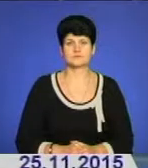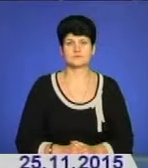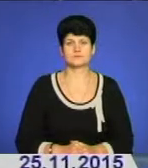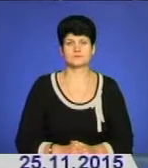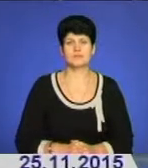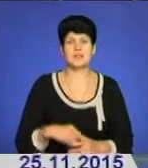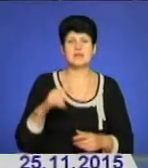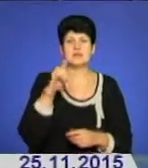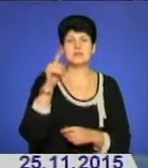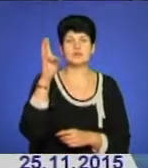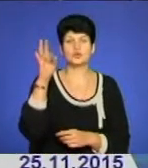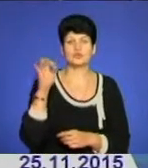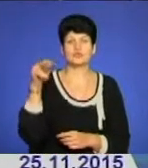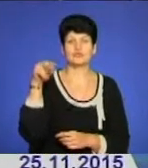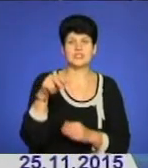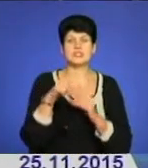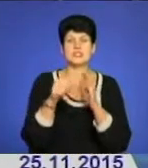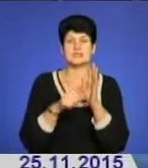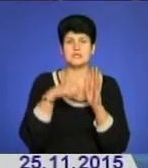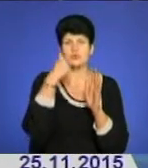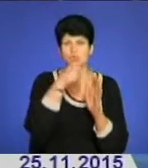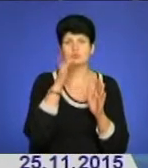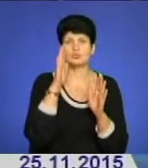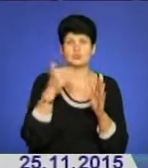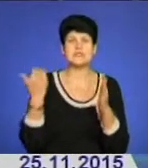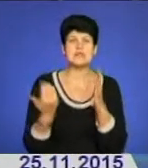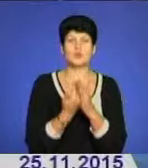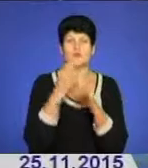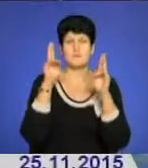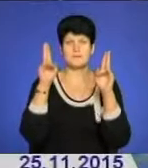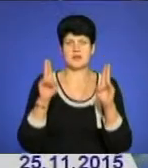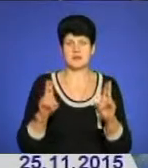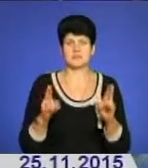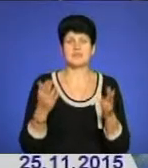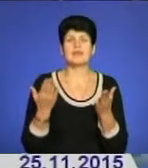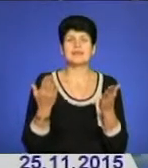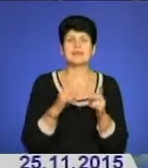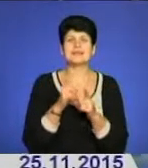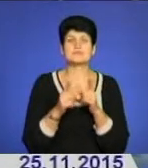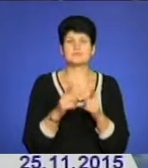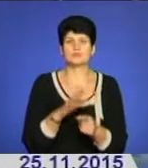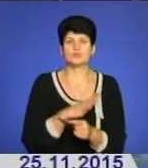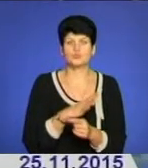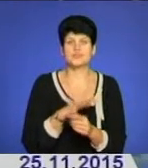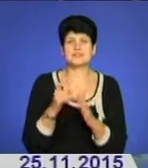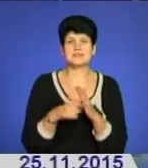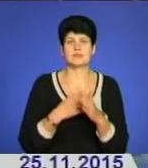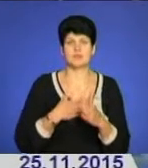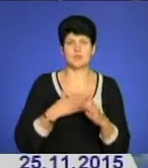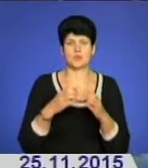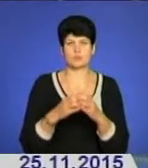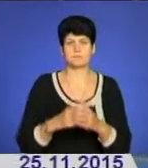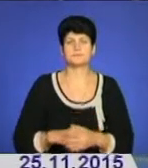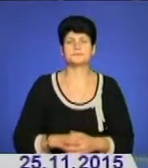Зовнішнє незалежне оцінювання у 2016 році відбудеться за новими правилами. Яких змін вони зазнали, дізнавалася наша знімальна група.